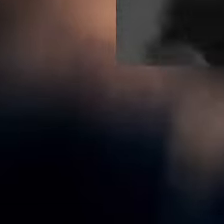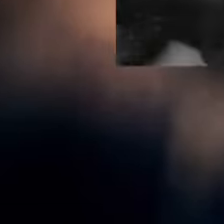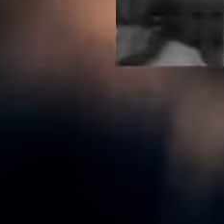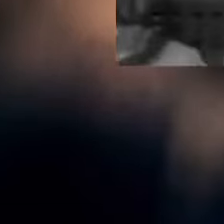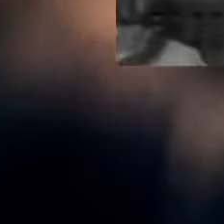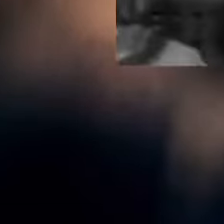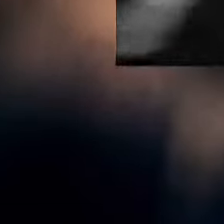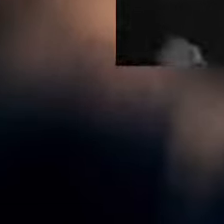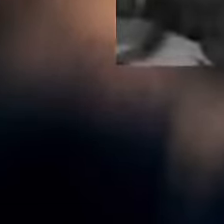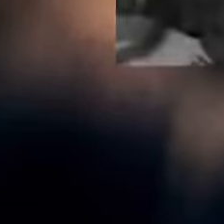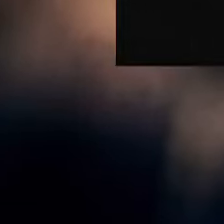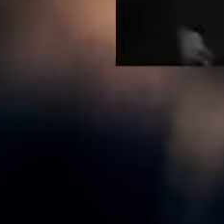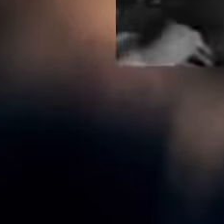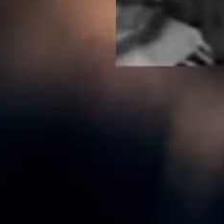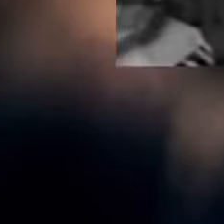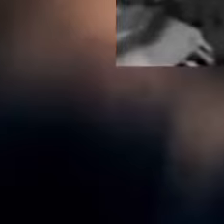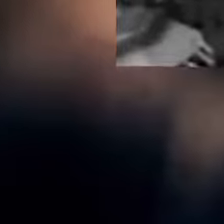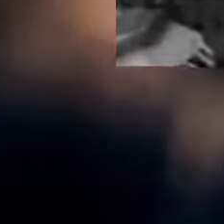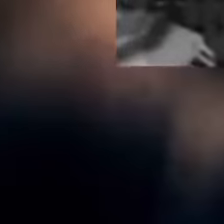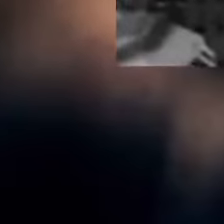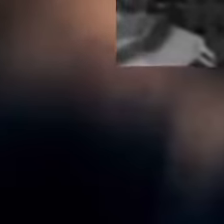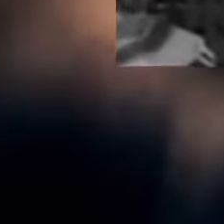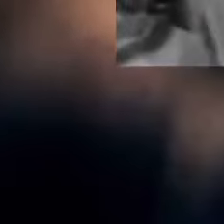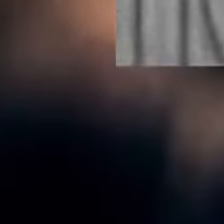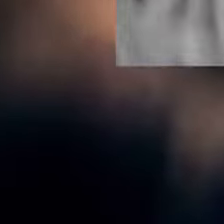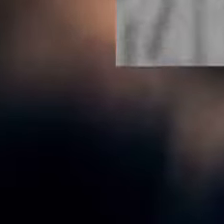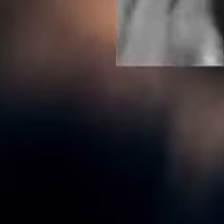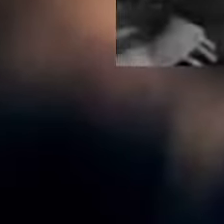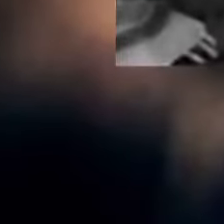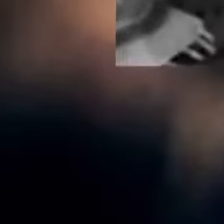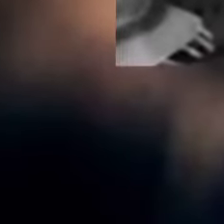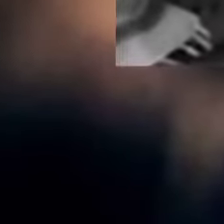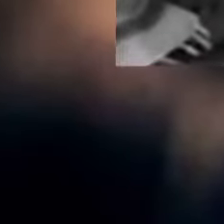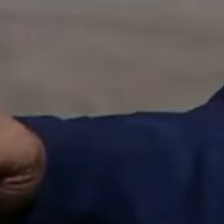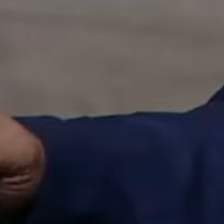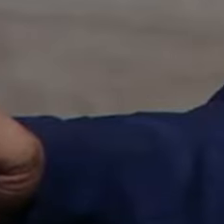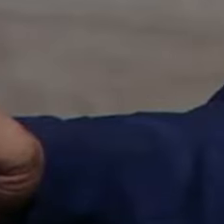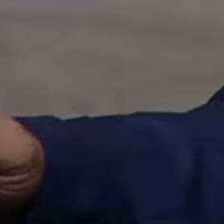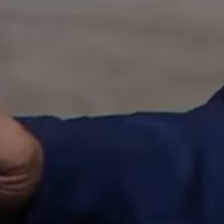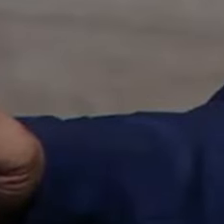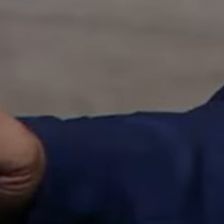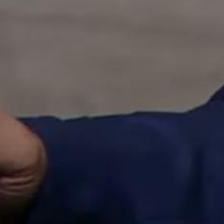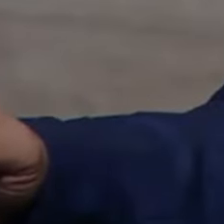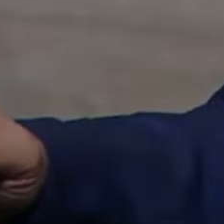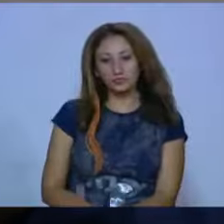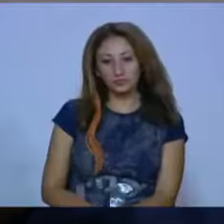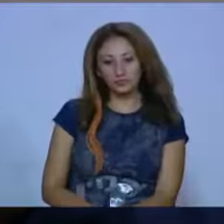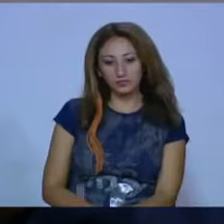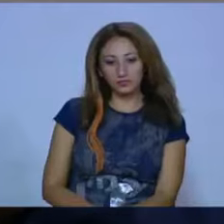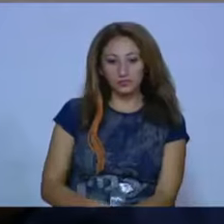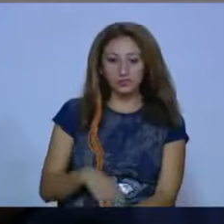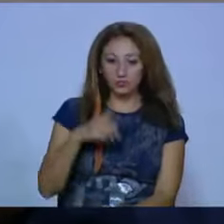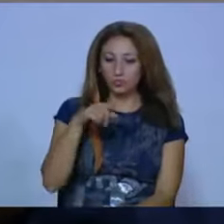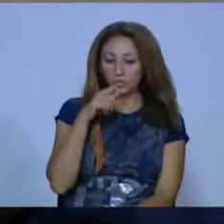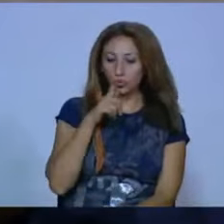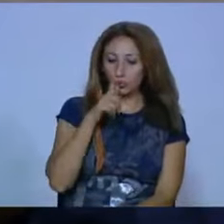يا اخويا. من شر حاسد اذا حسد، ومن شر النفاسات في العقد. يا علاء كان بيكلمك عن ايه؟ كان